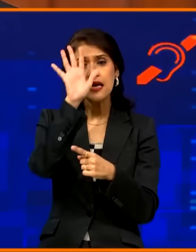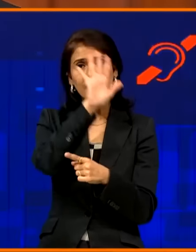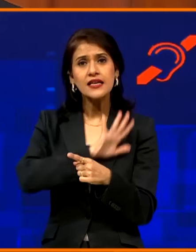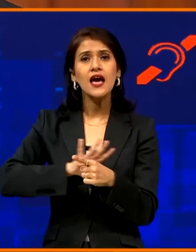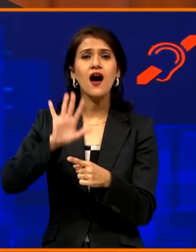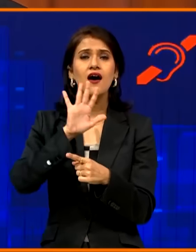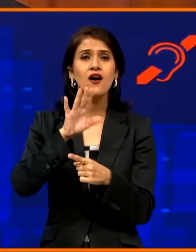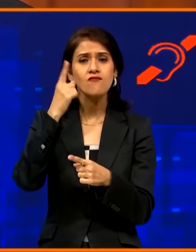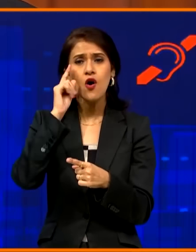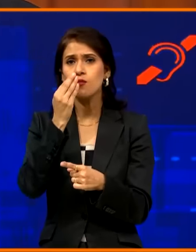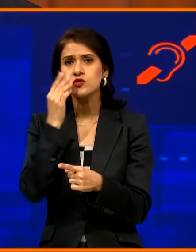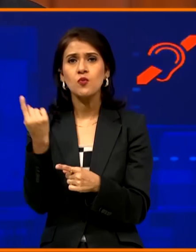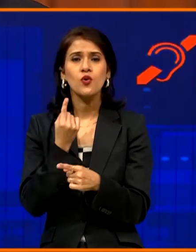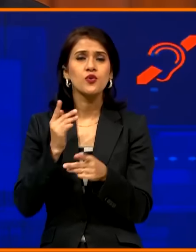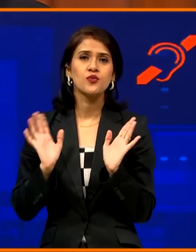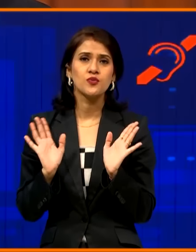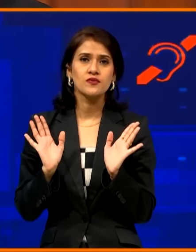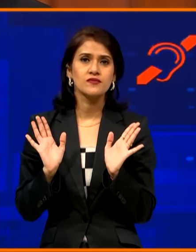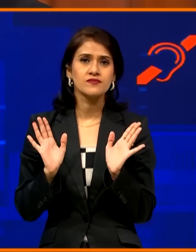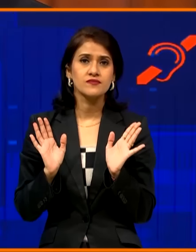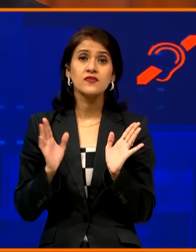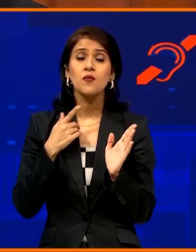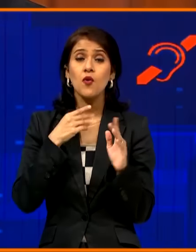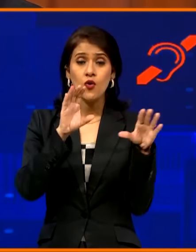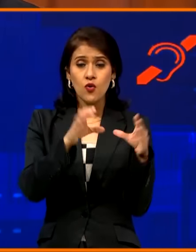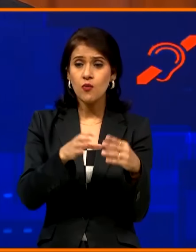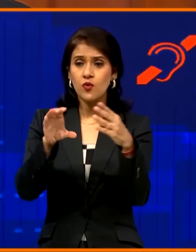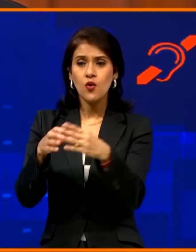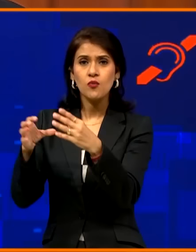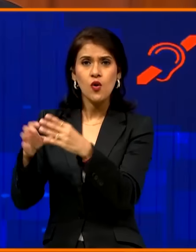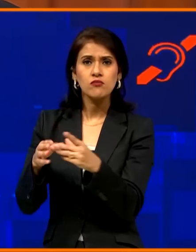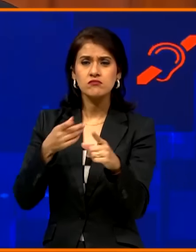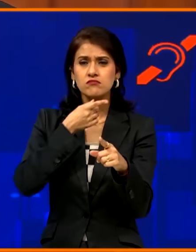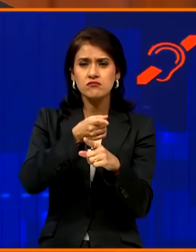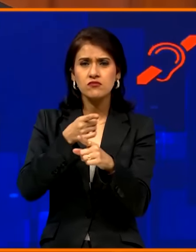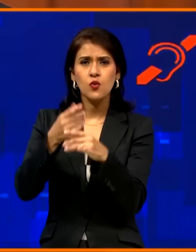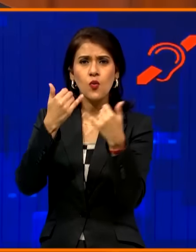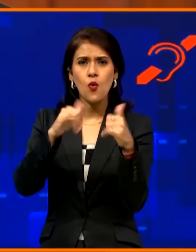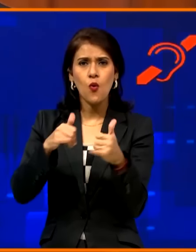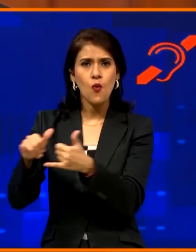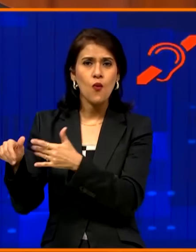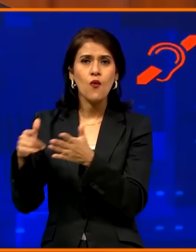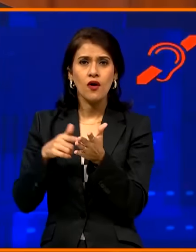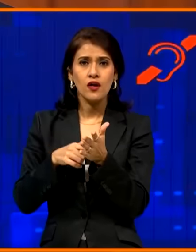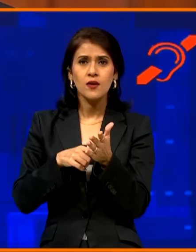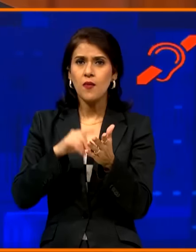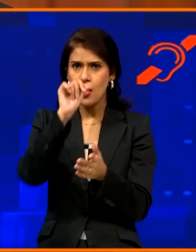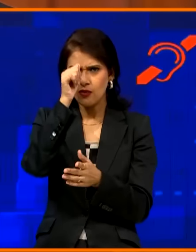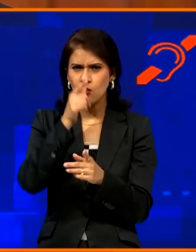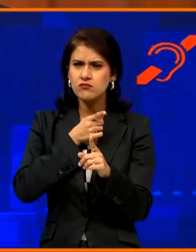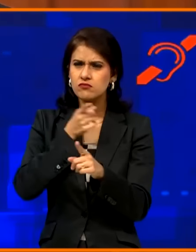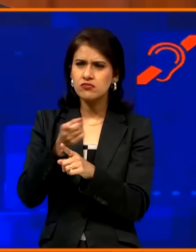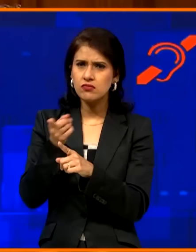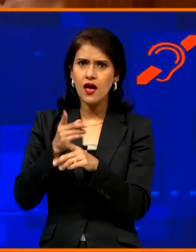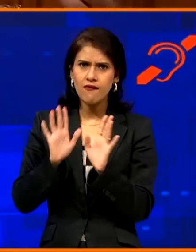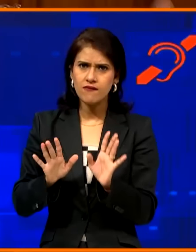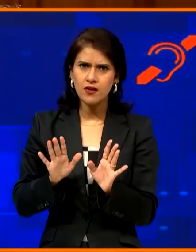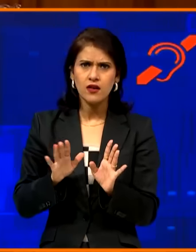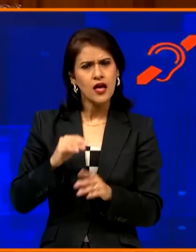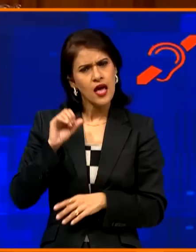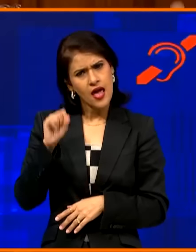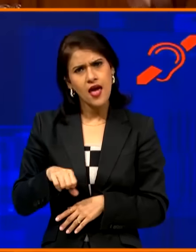लिंचिंग हर तरफ होती है तो जब आप जुल्म की बात करते हैं तो आप यह तो नहीं कहते कि हिंदुओं पर भी जुल्म हो रहा है भाई